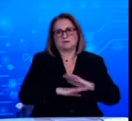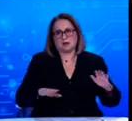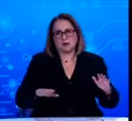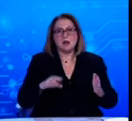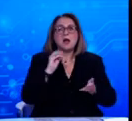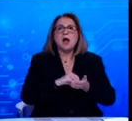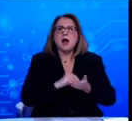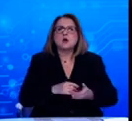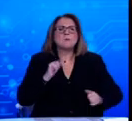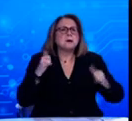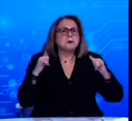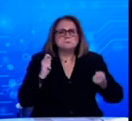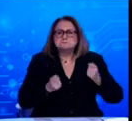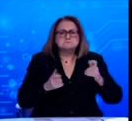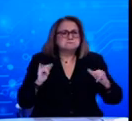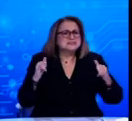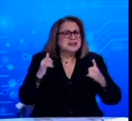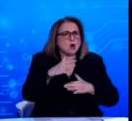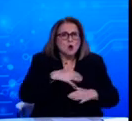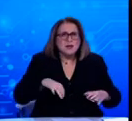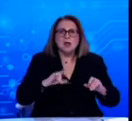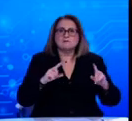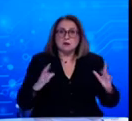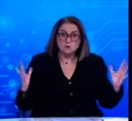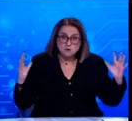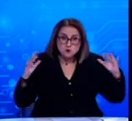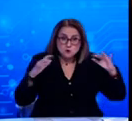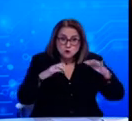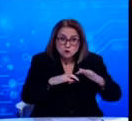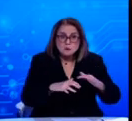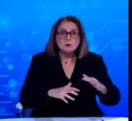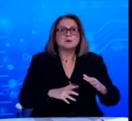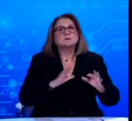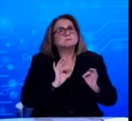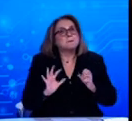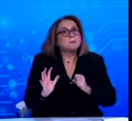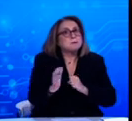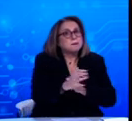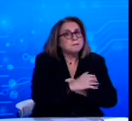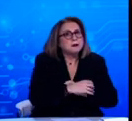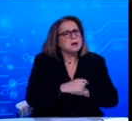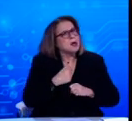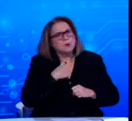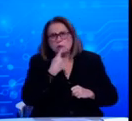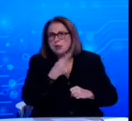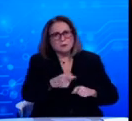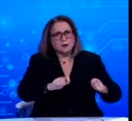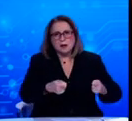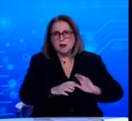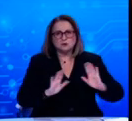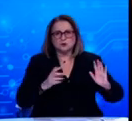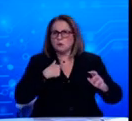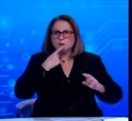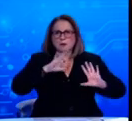ιού. Σημαίνει αυτό ότι πρέπει να κλείσουν? Όχι. Πρέπει να αναπροσαρμόσουν τους κανόνες και τα ωράρια λειτουργίας